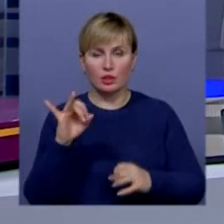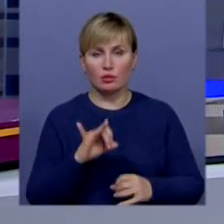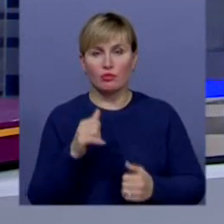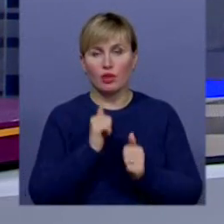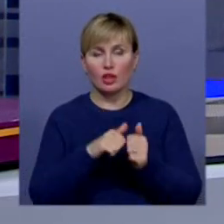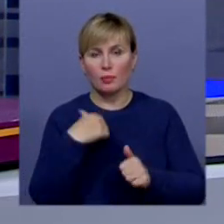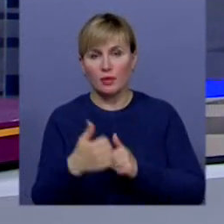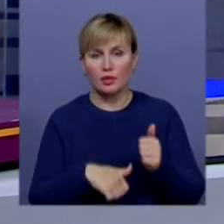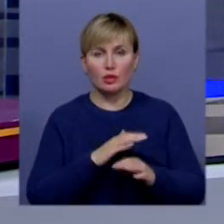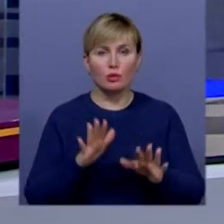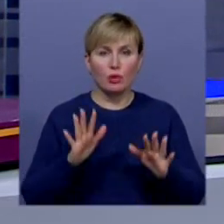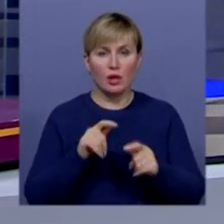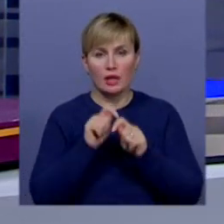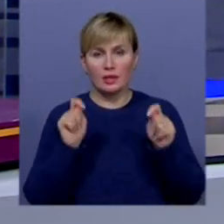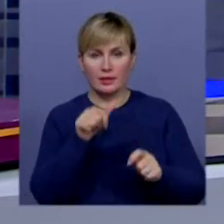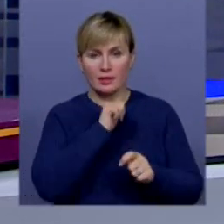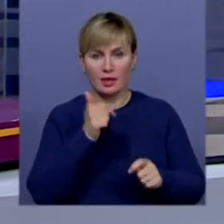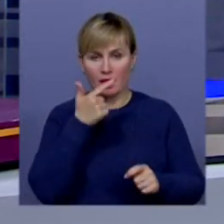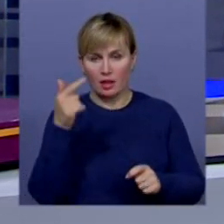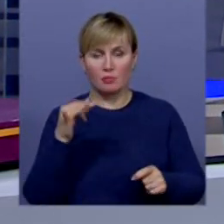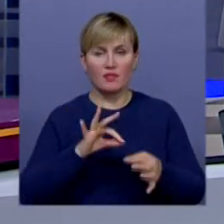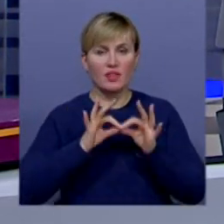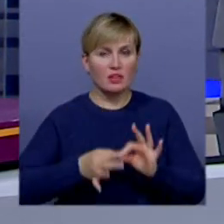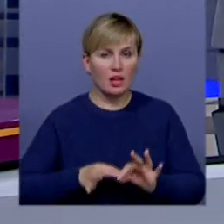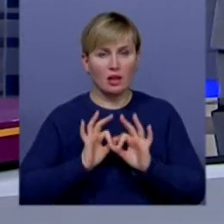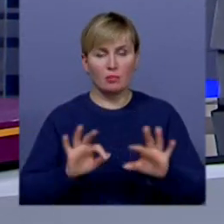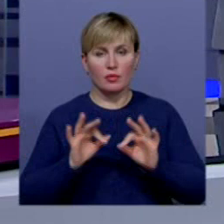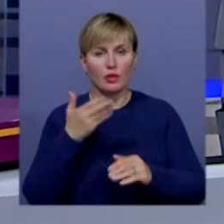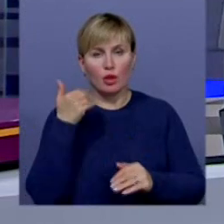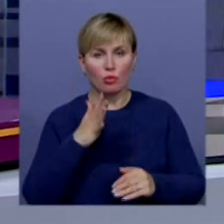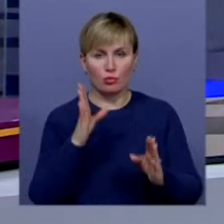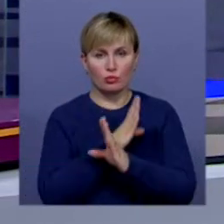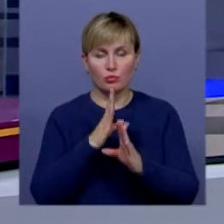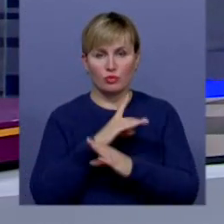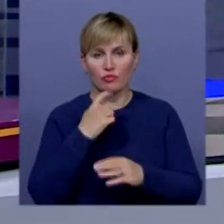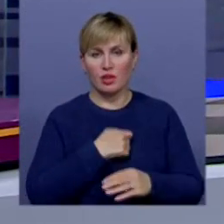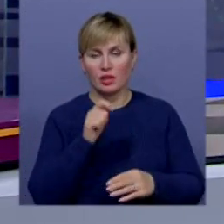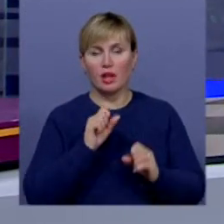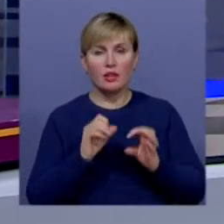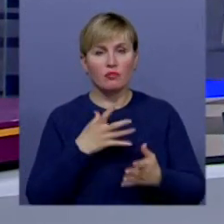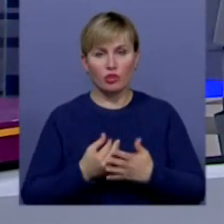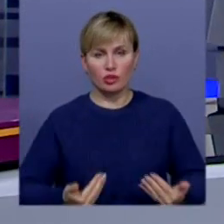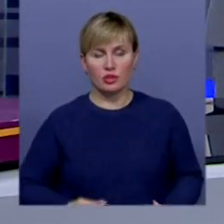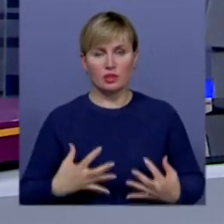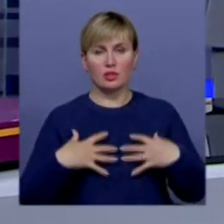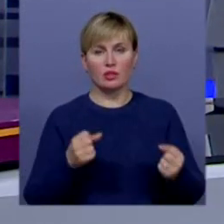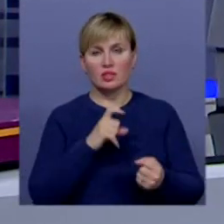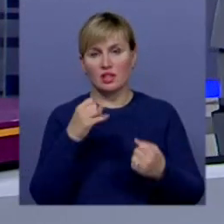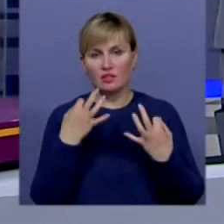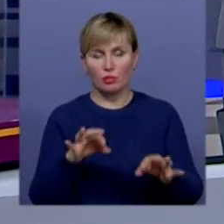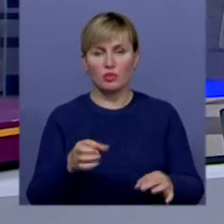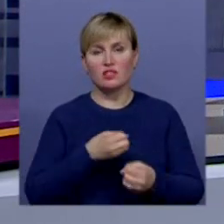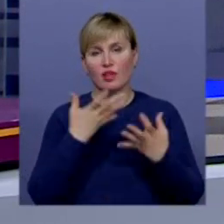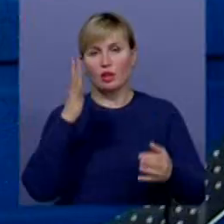каждом материале мы не только раскроем тайны их героизма, но и в деталях опишем нелегкую судьбу фронтовиков, отдавших жизни и здоровье за свободу и